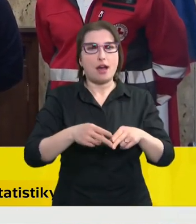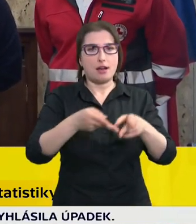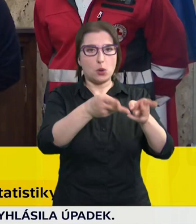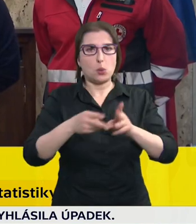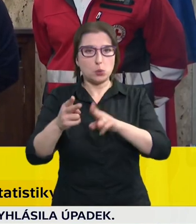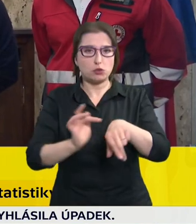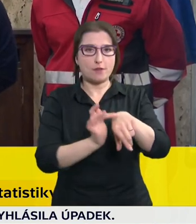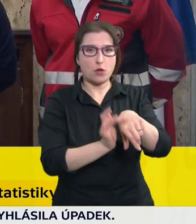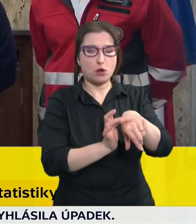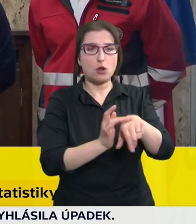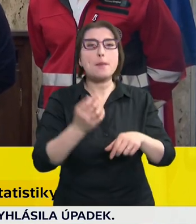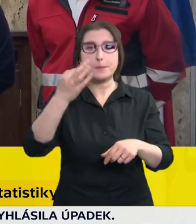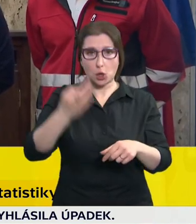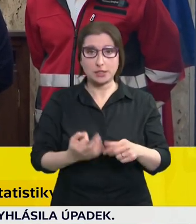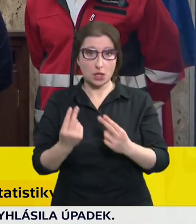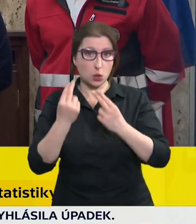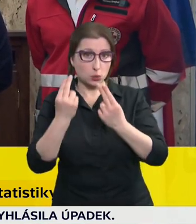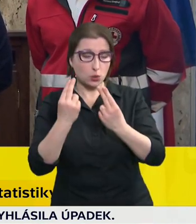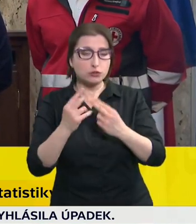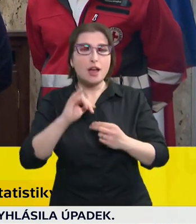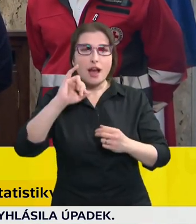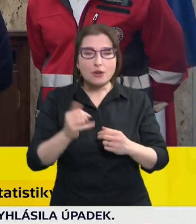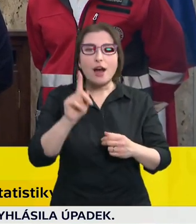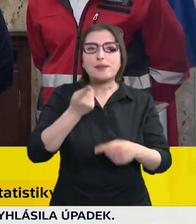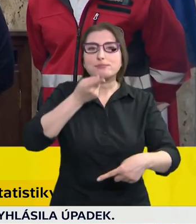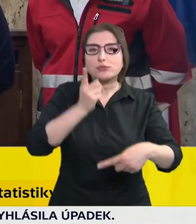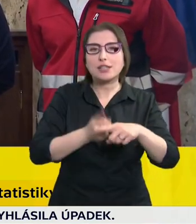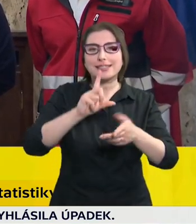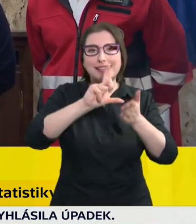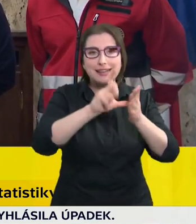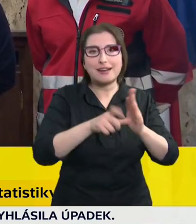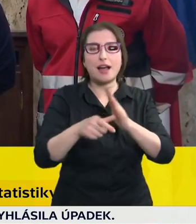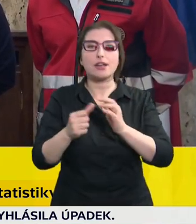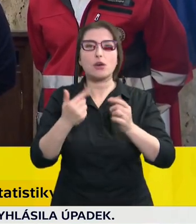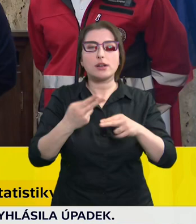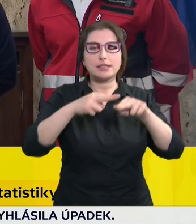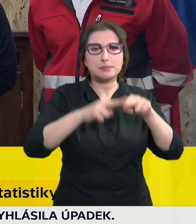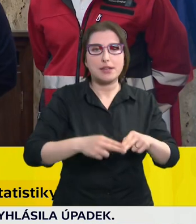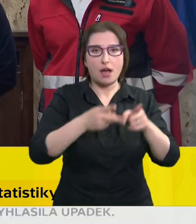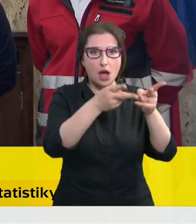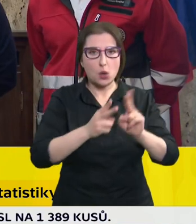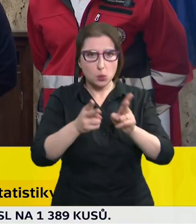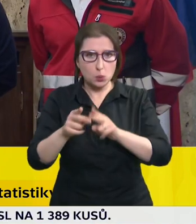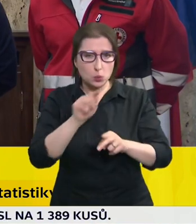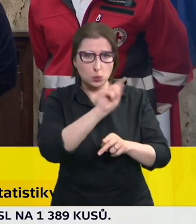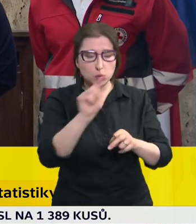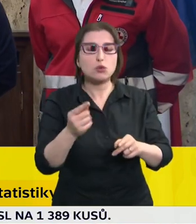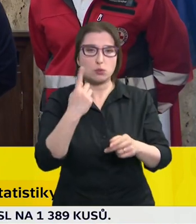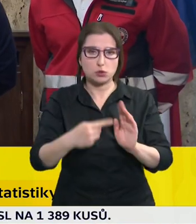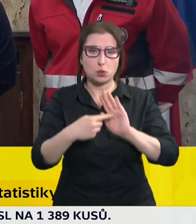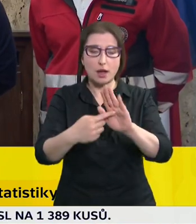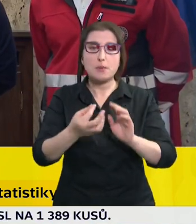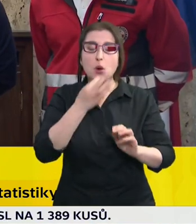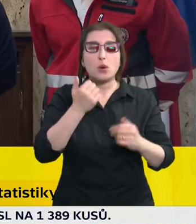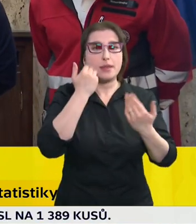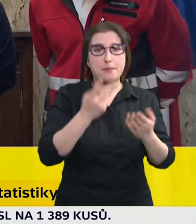důležitá, protože ukazují, jakou flexibilitu v tom kraji vůbec odborníci na intenzivní péči mají, protože pokud mají málo těch rezervních